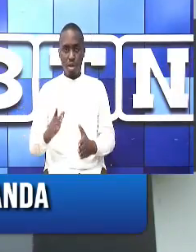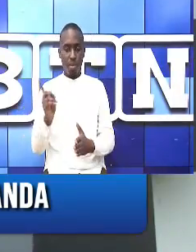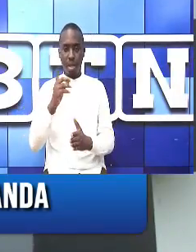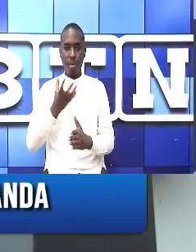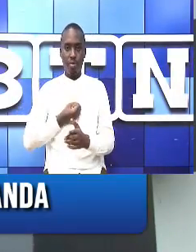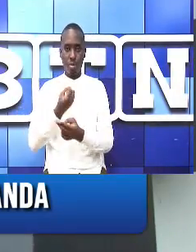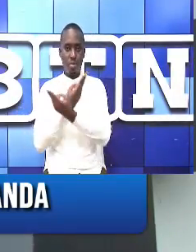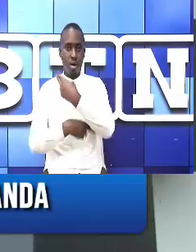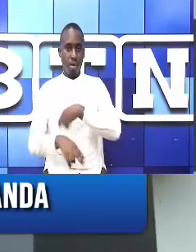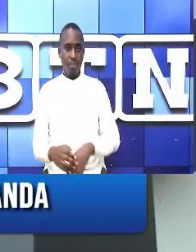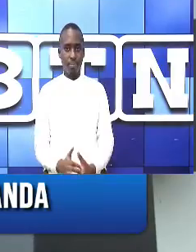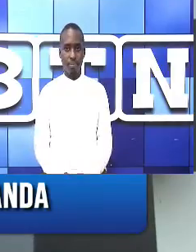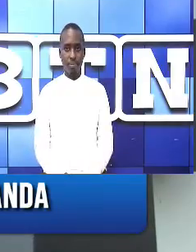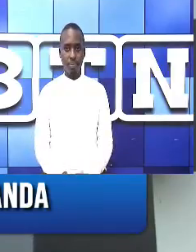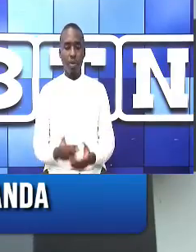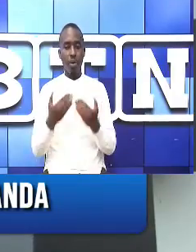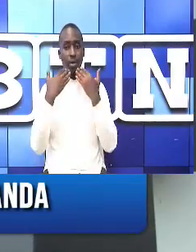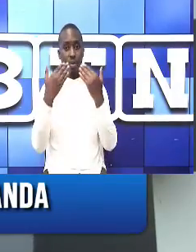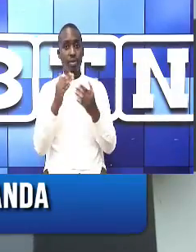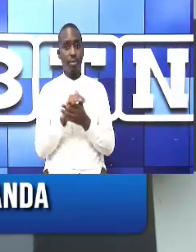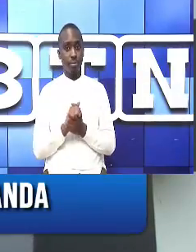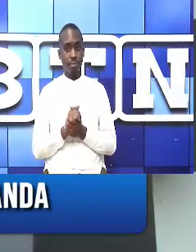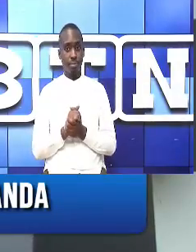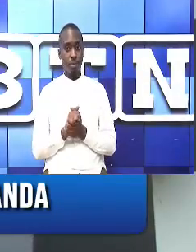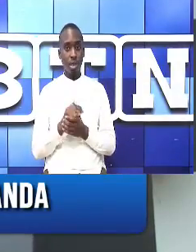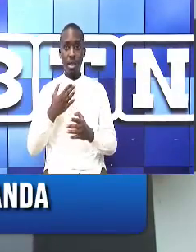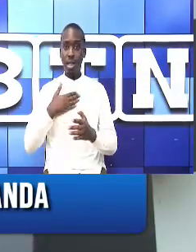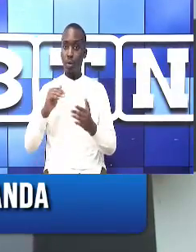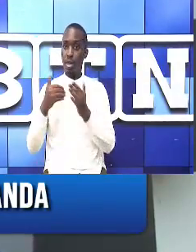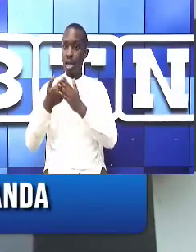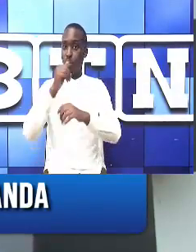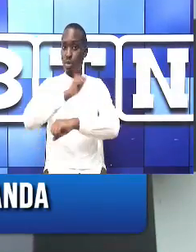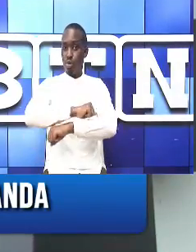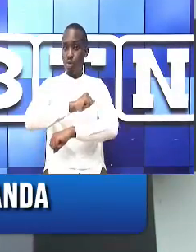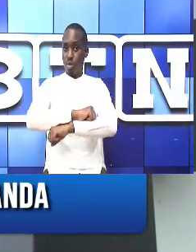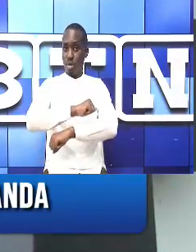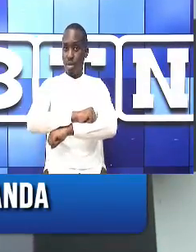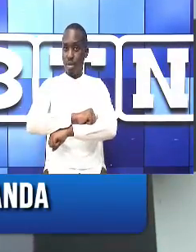ubumuga murakoze ngera ku ishuri